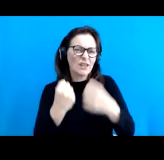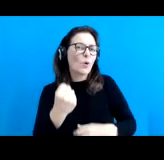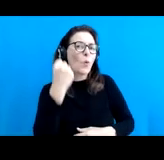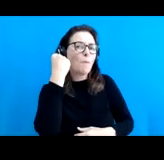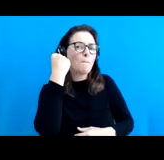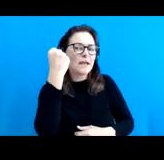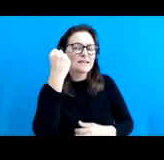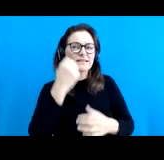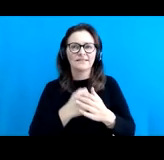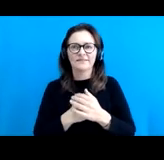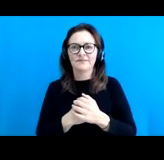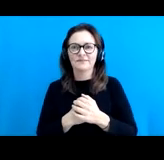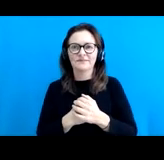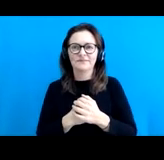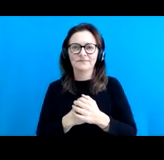stisnjeni v pest.